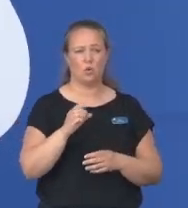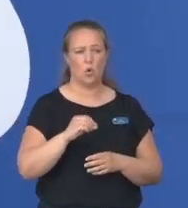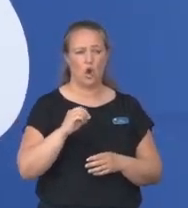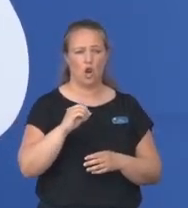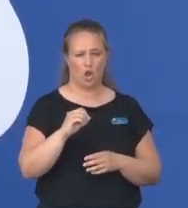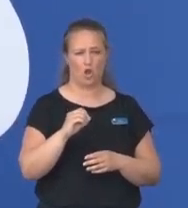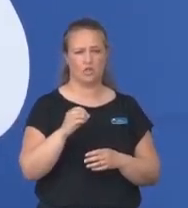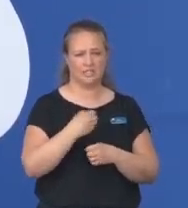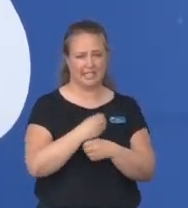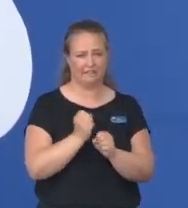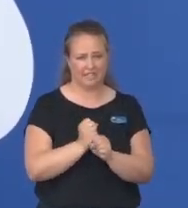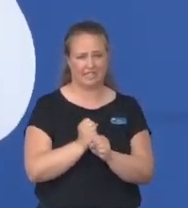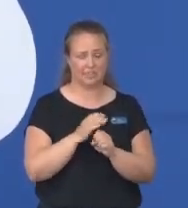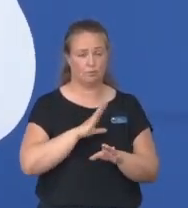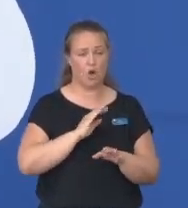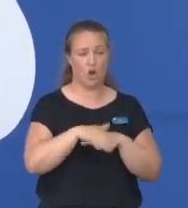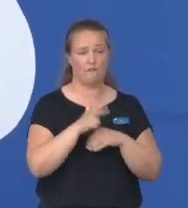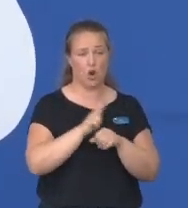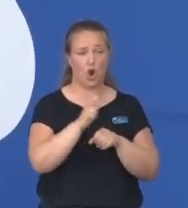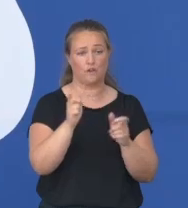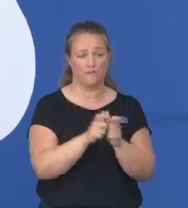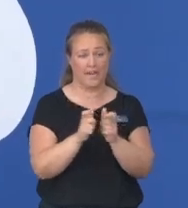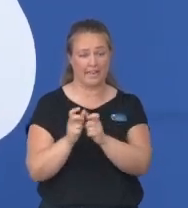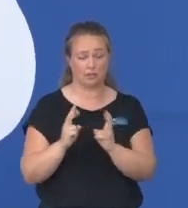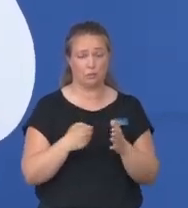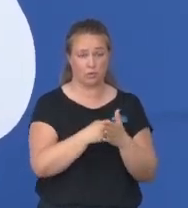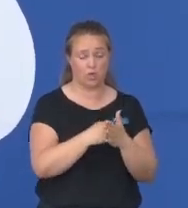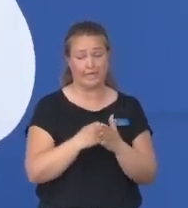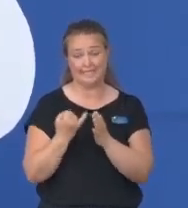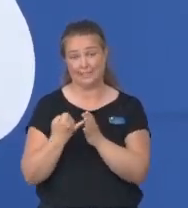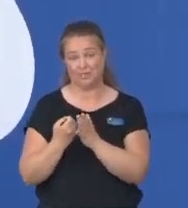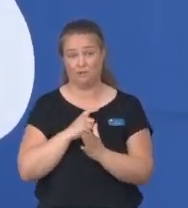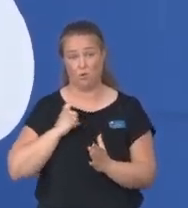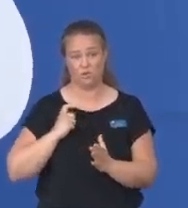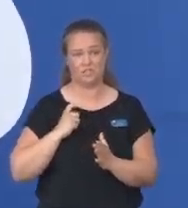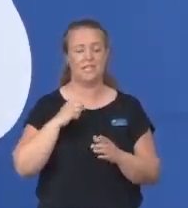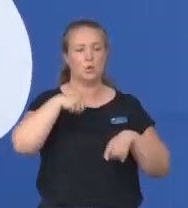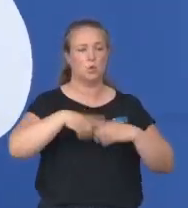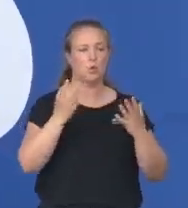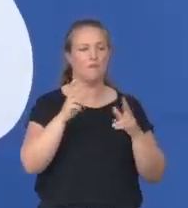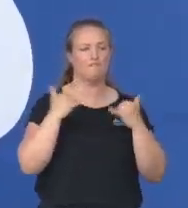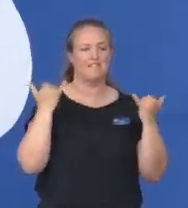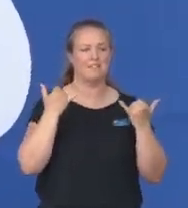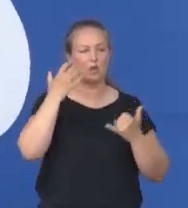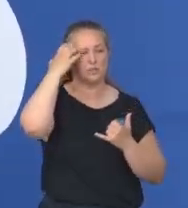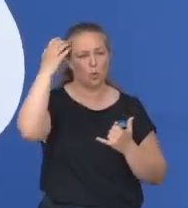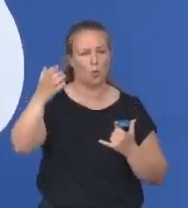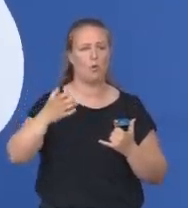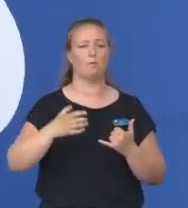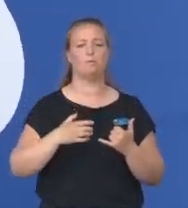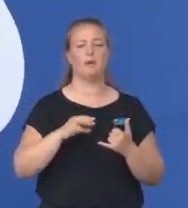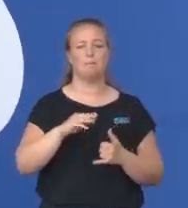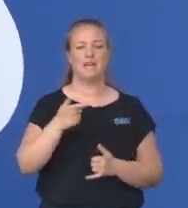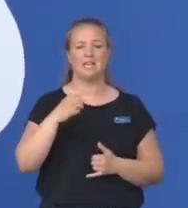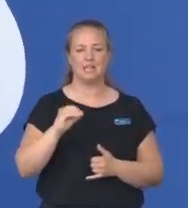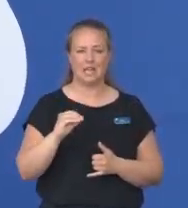Golostiftelsen som har över 18 föreningar som de stöttar inklusive oss. Kulturfestivalen Stockholm. Meta som